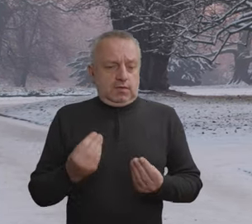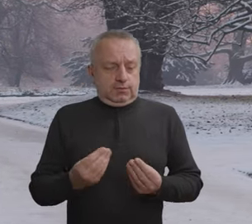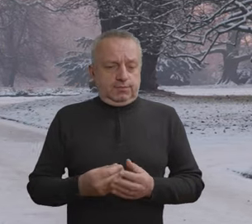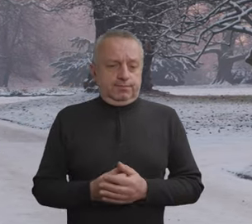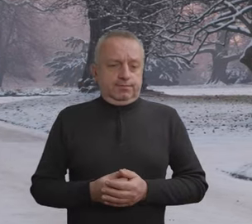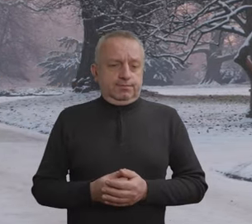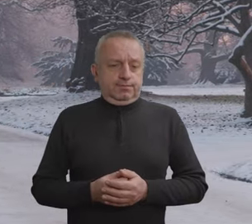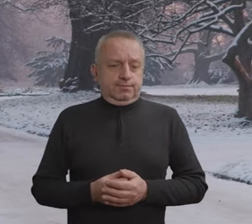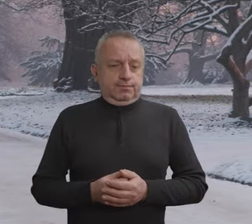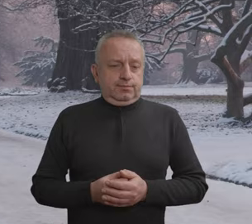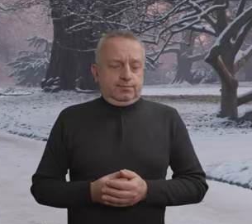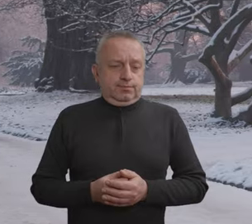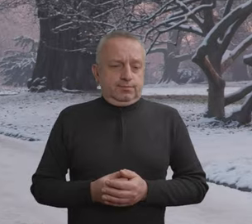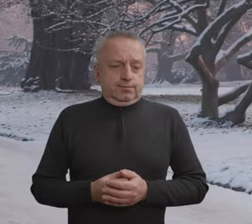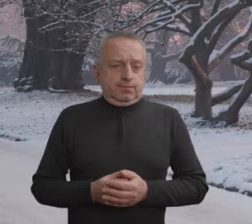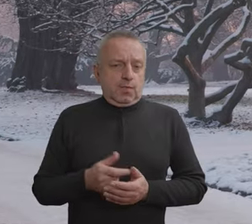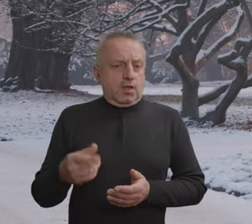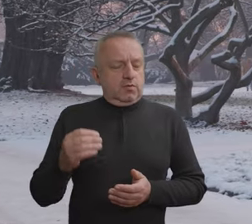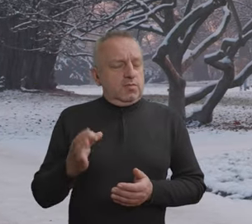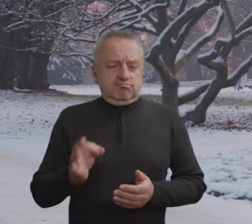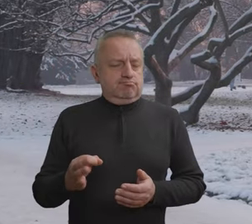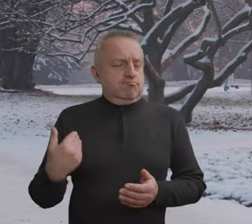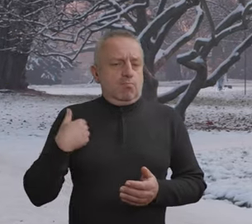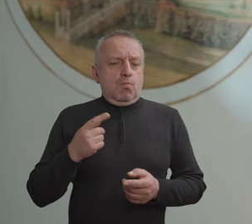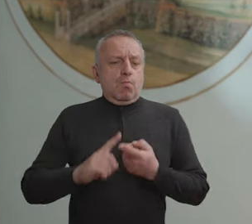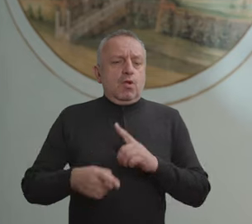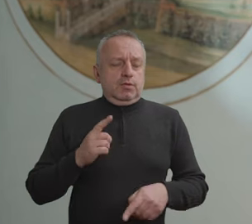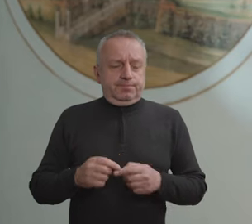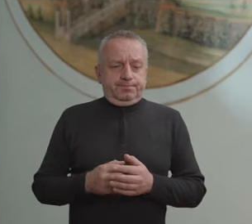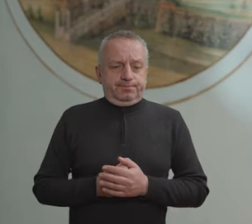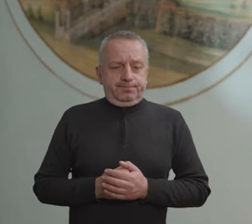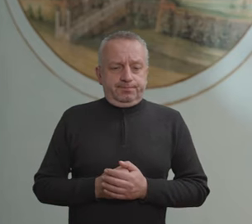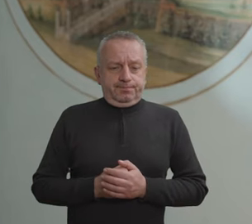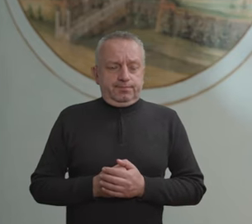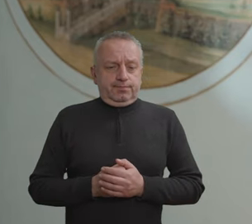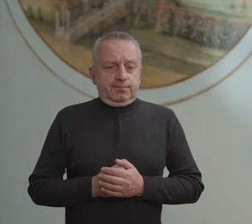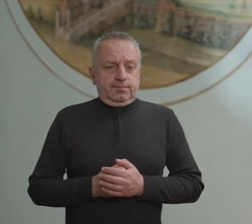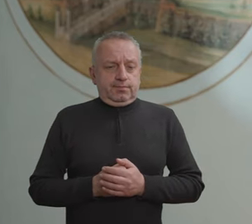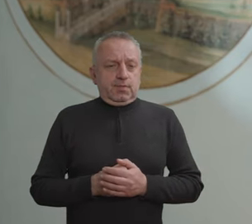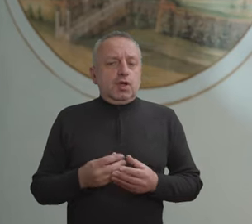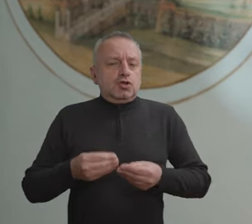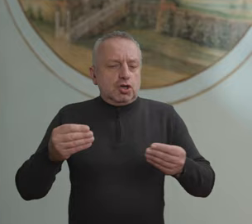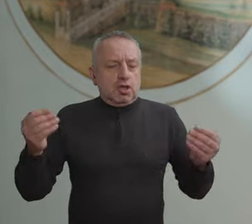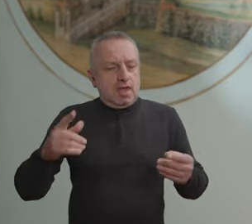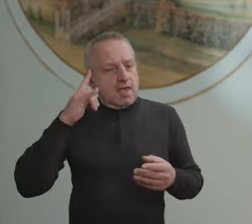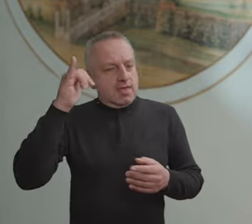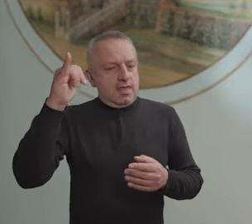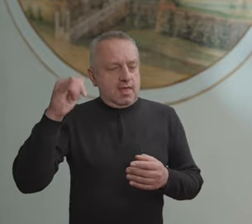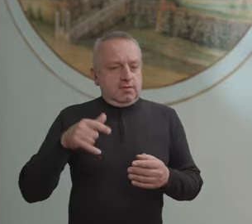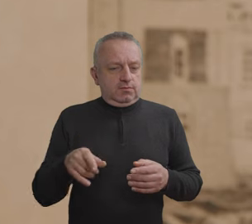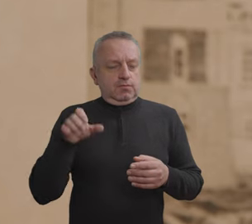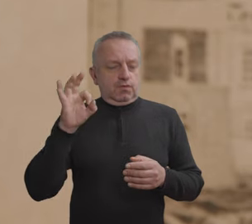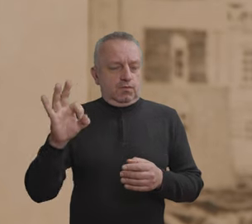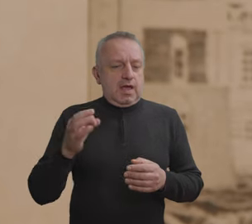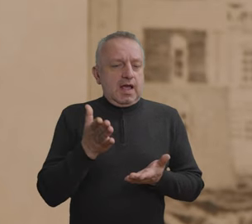ordynacji łańcuckiej. Hrabia Potocki nie był politykiem, ale był mocno zaangażowany w szerzenie idei rozwoju